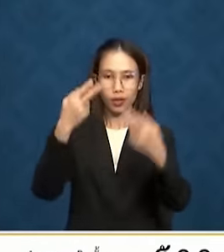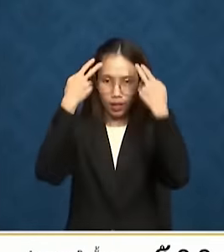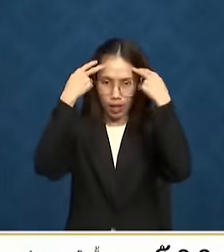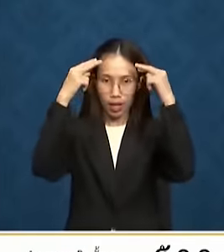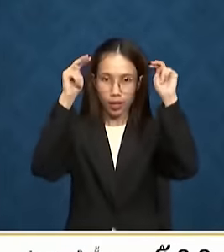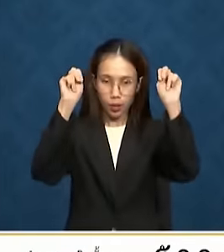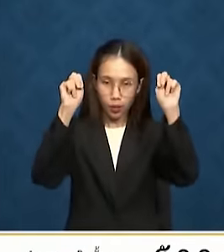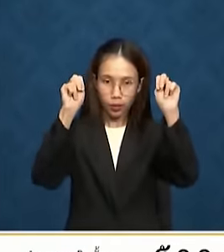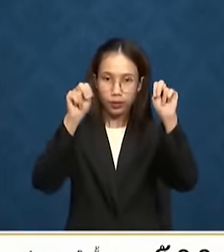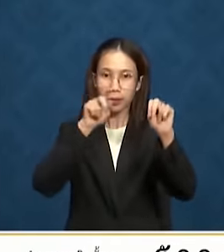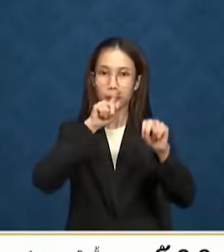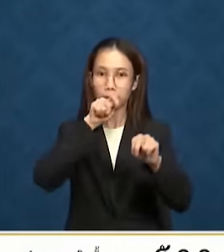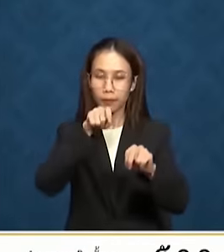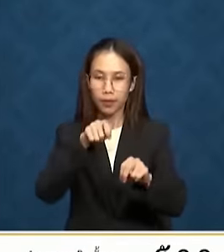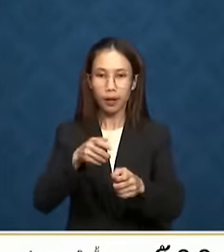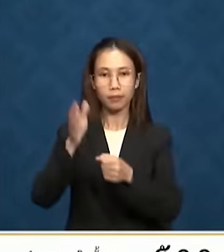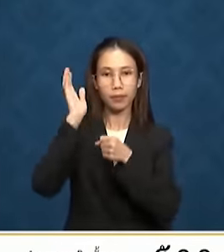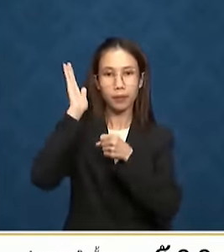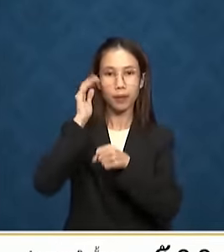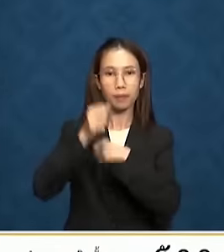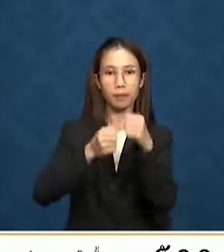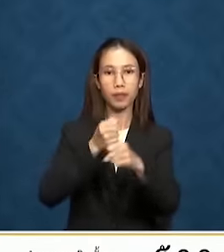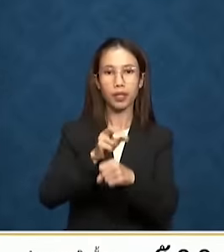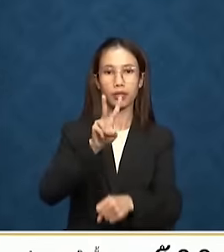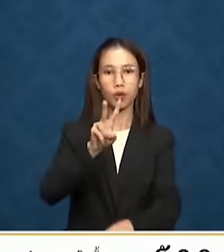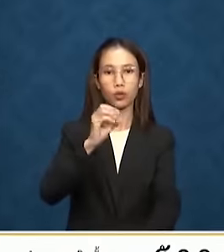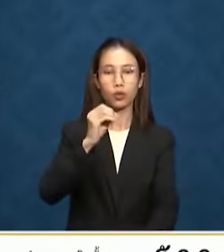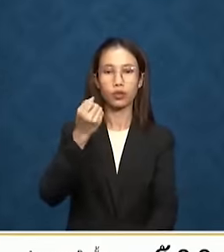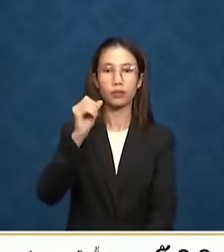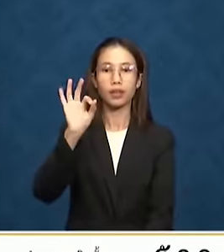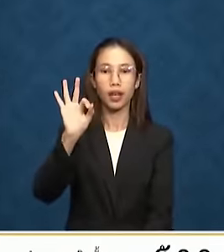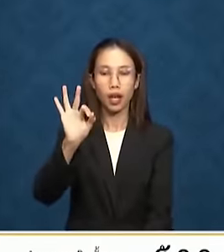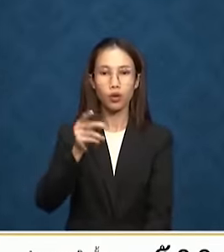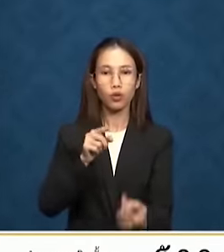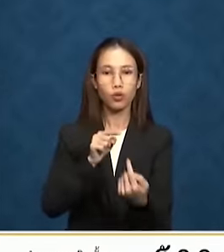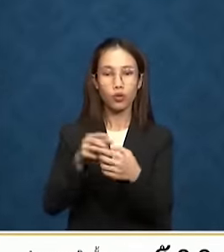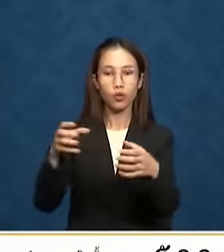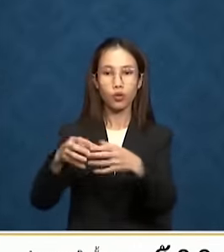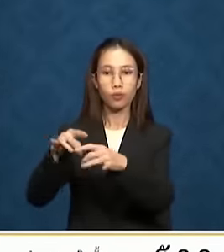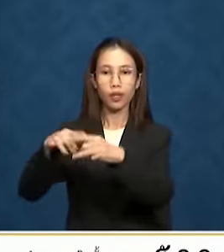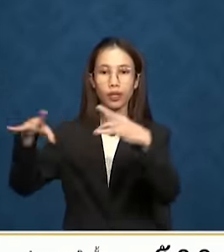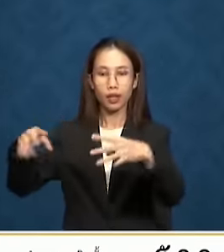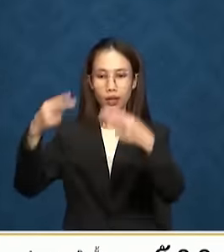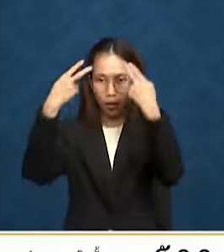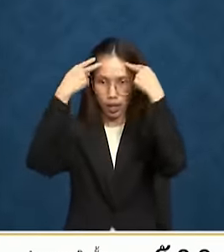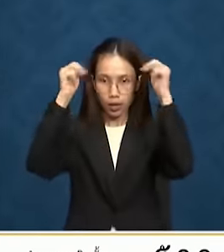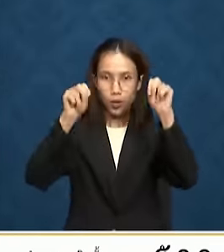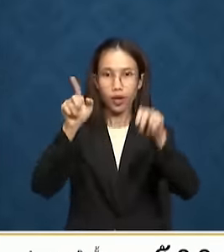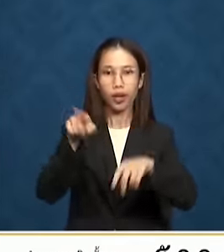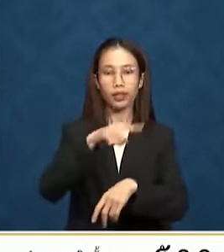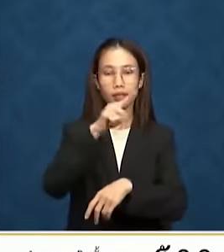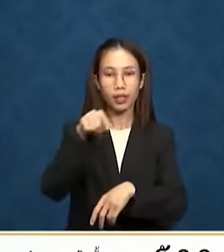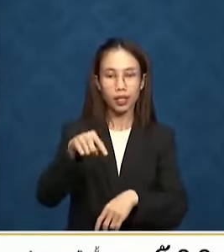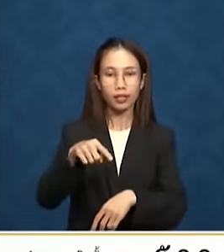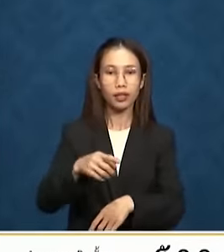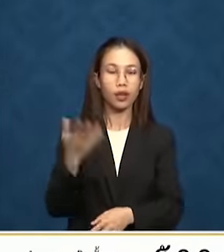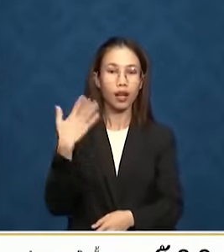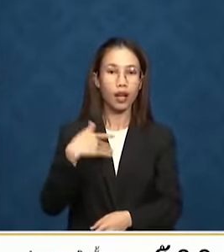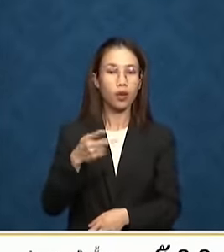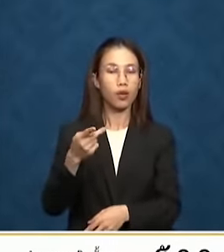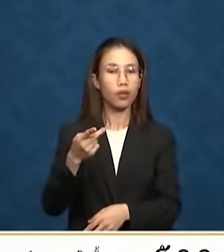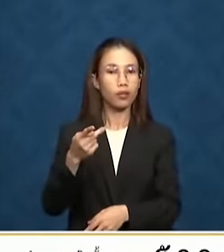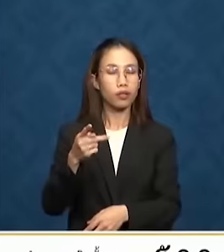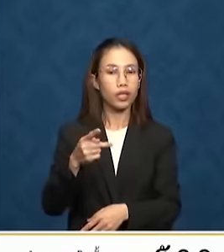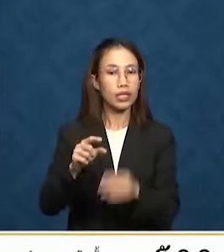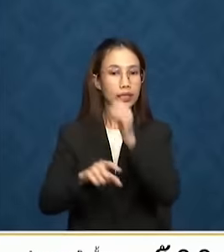นิวซีแลนด์อภิปายปี 2019ไปดูทั้งฝ่ายค้านทั้งนายกของอังกฤษไปดูอดีตรัฐมนตรีการคลังของ